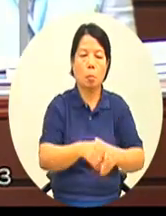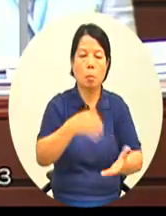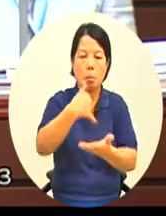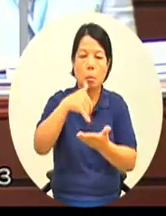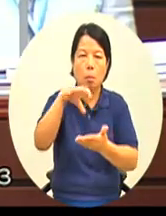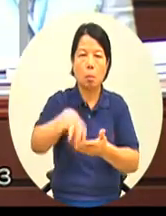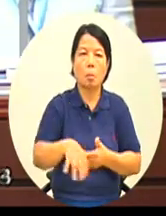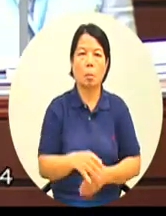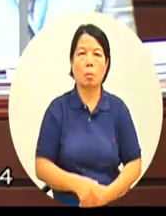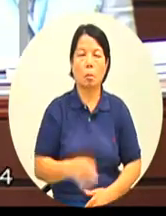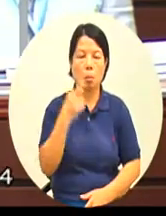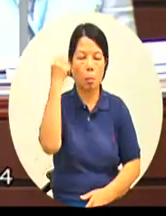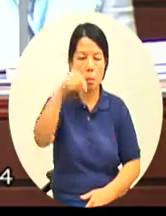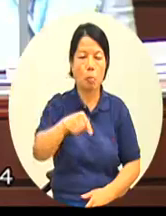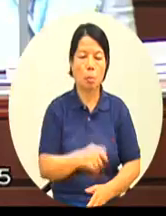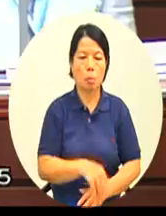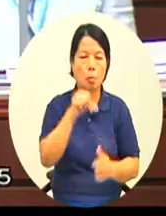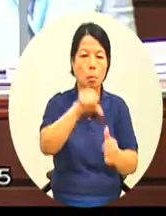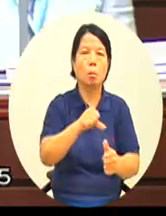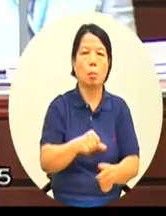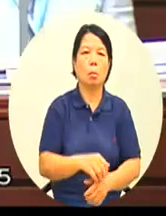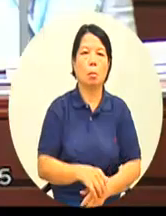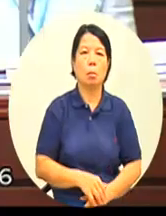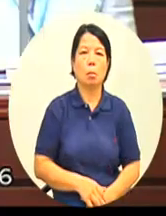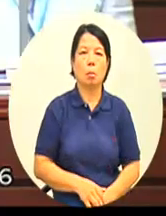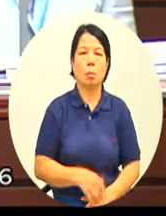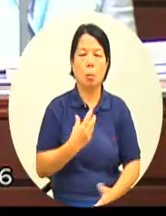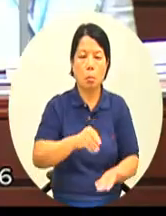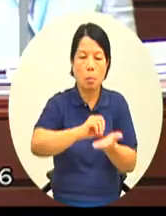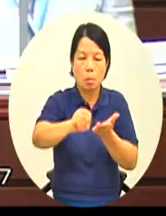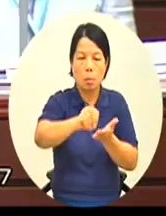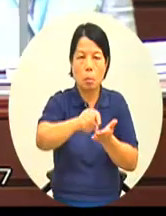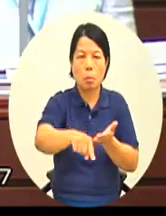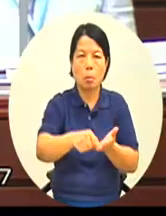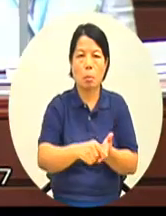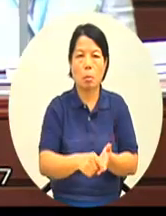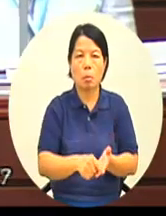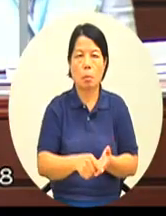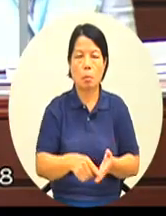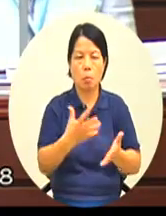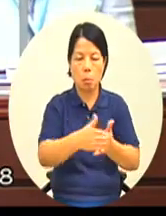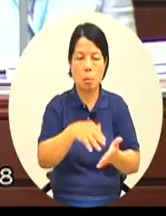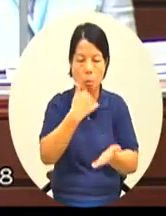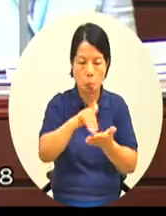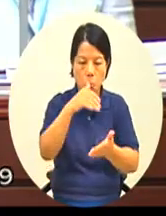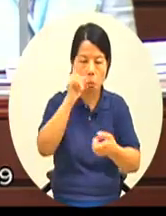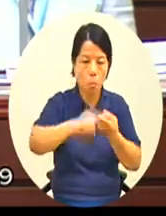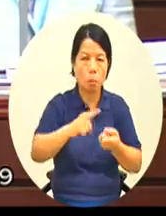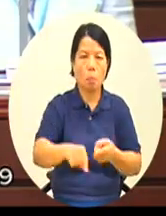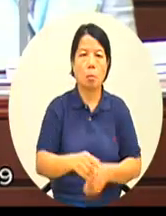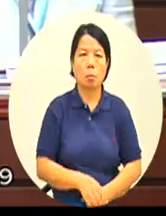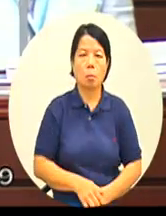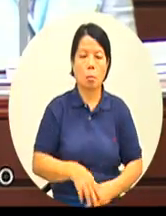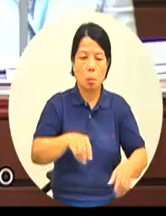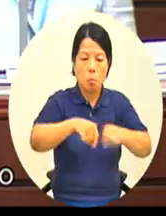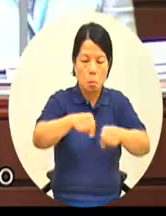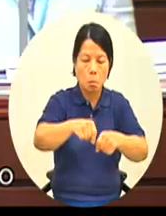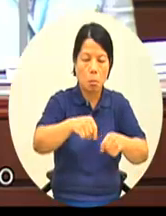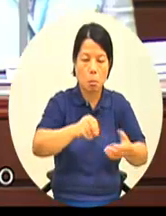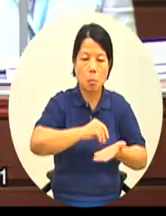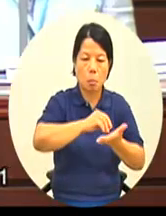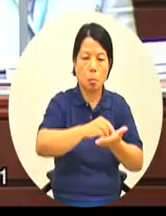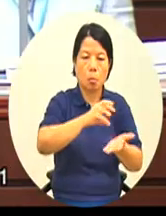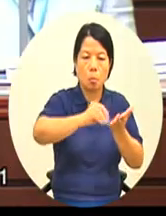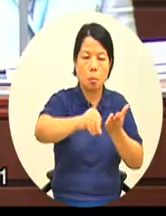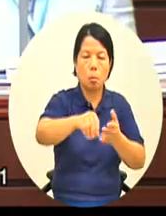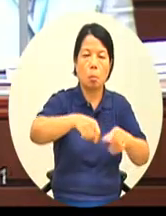面，他们觉得被开罚是比这个提拨还要划算，所以他们是连提拨计划都没有。那其